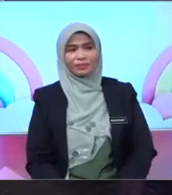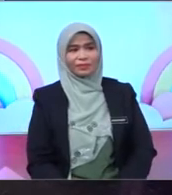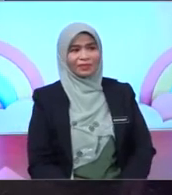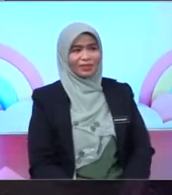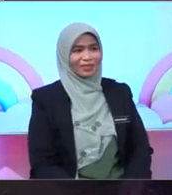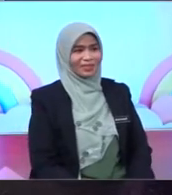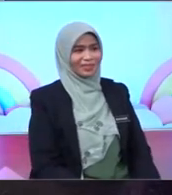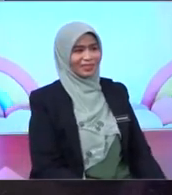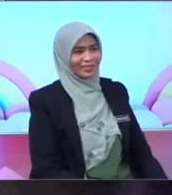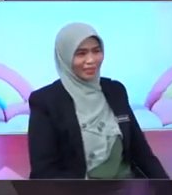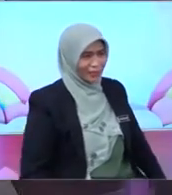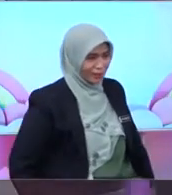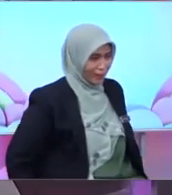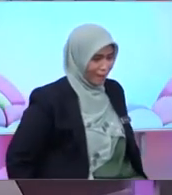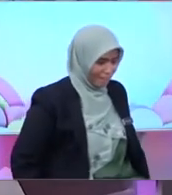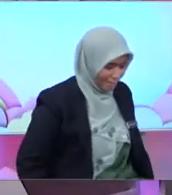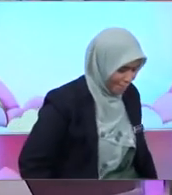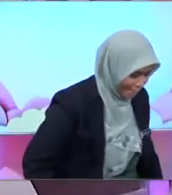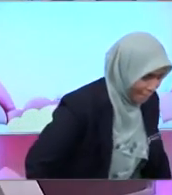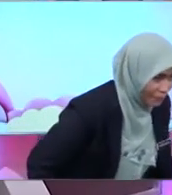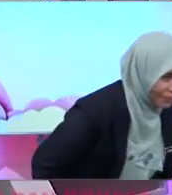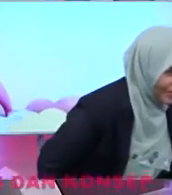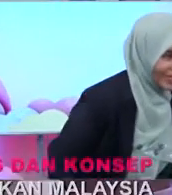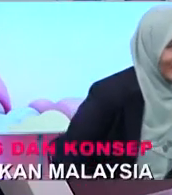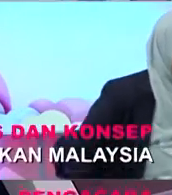Hai bertemu lagi